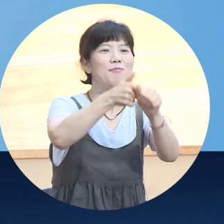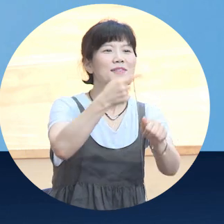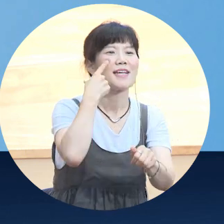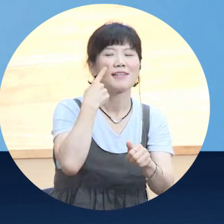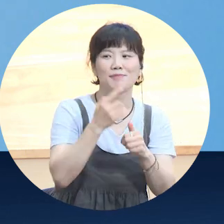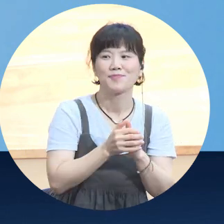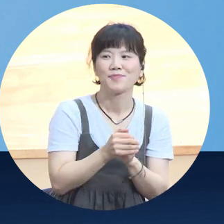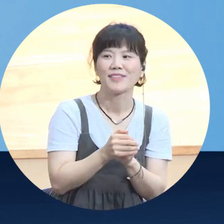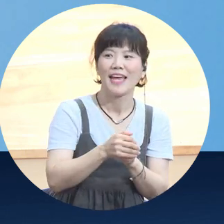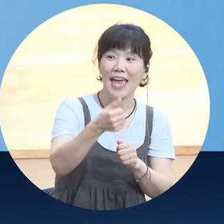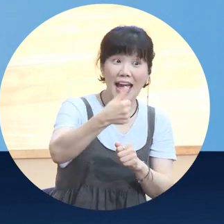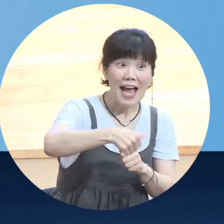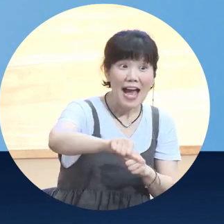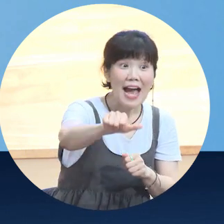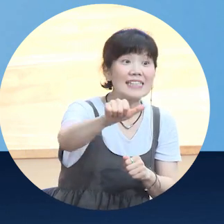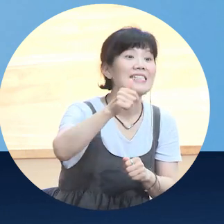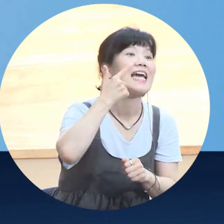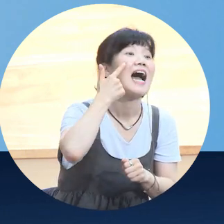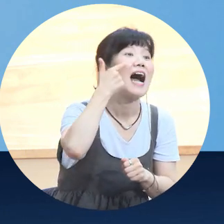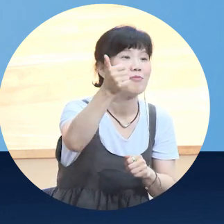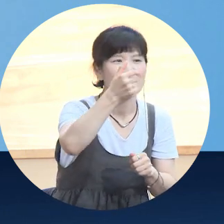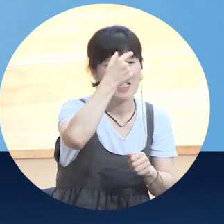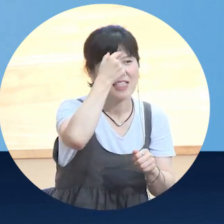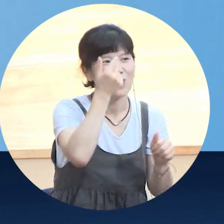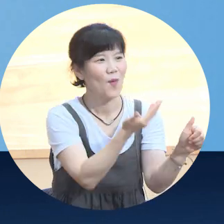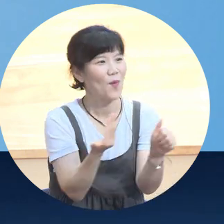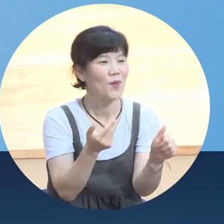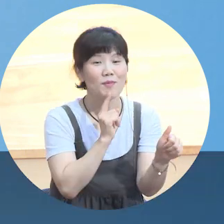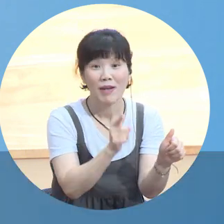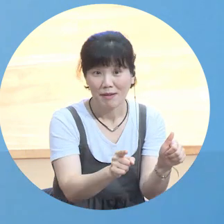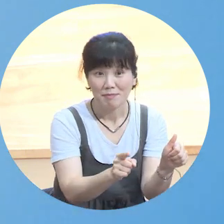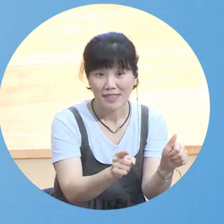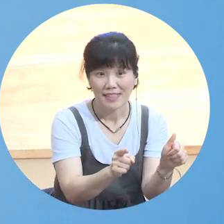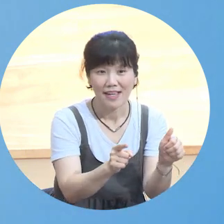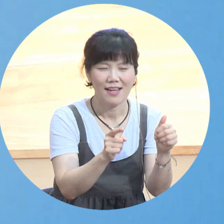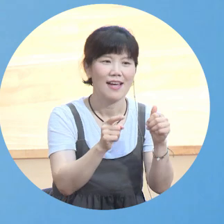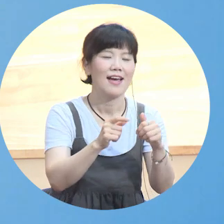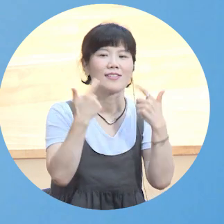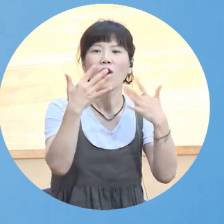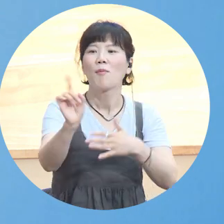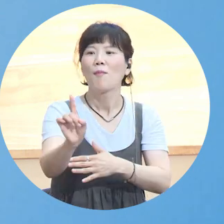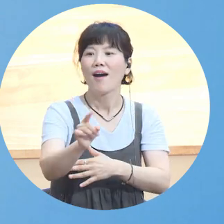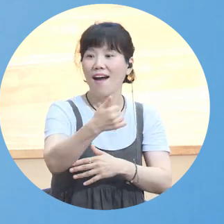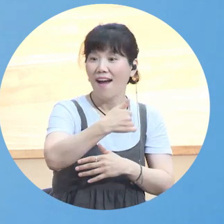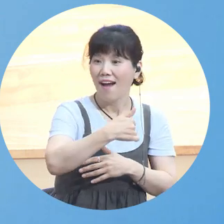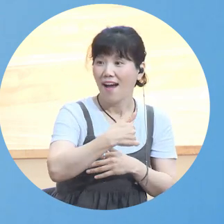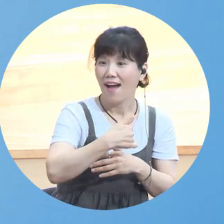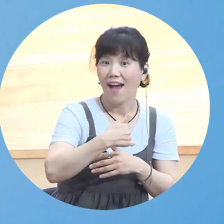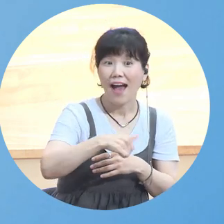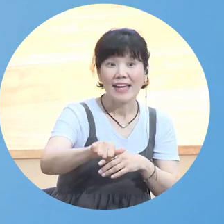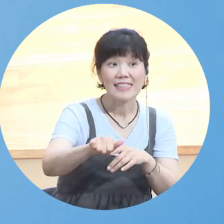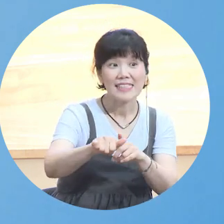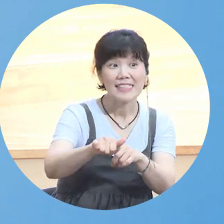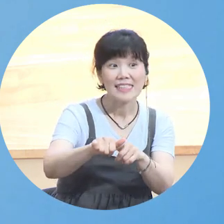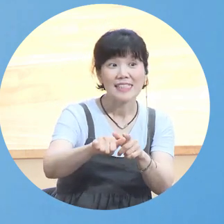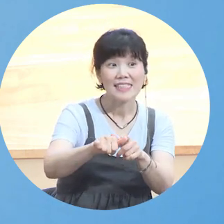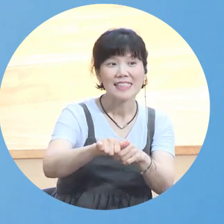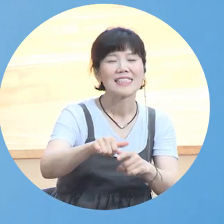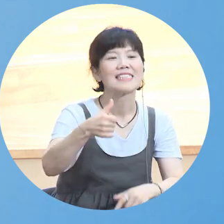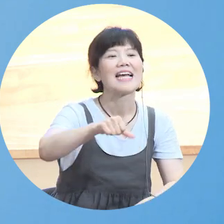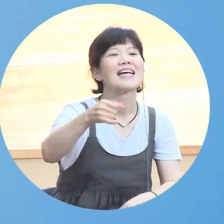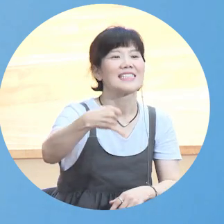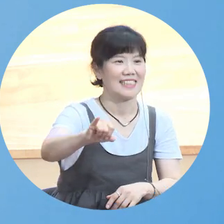끌어낸다 투성 악하게 말하며 아들이 아니고 자식이 줘 다시 5